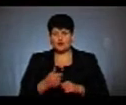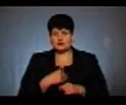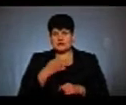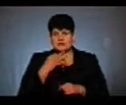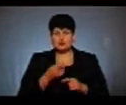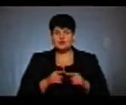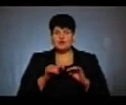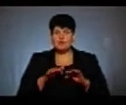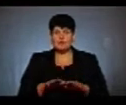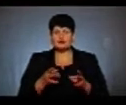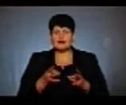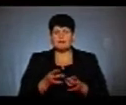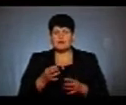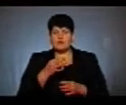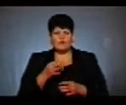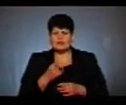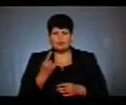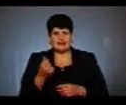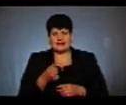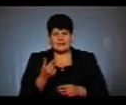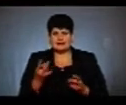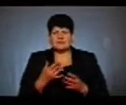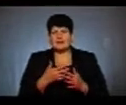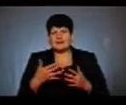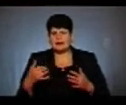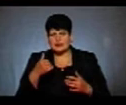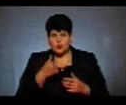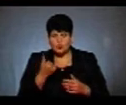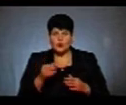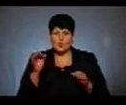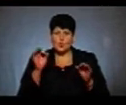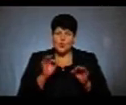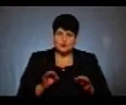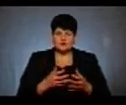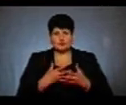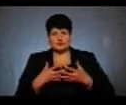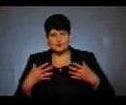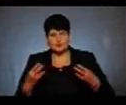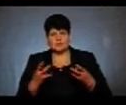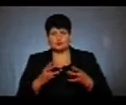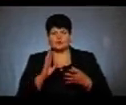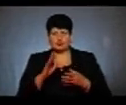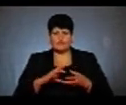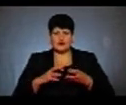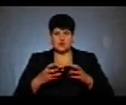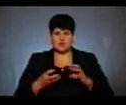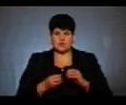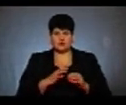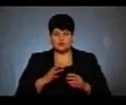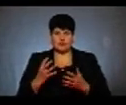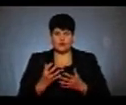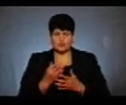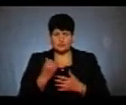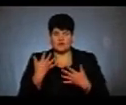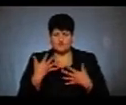треба проводити не один рік, треба кілька років провести, двічі на рік, весною і восени, щоб був якийсь результат, щоб було досягнуто успіху, так як я сказав,